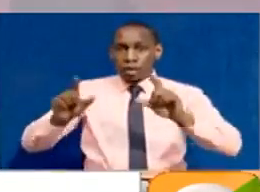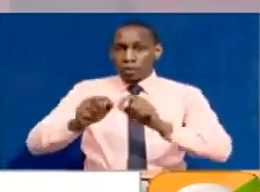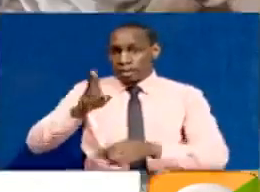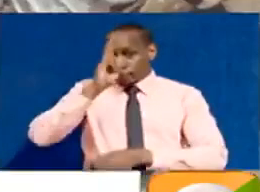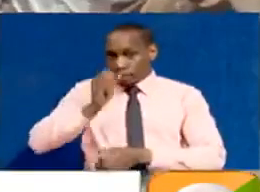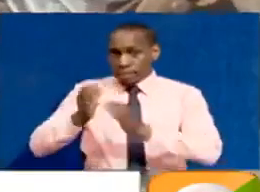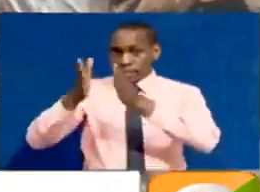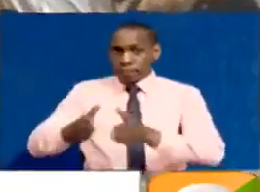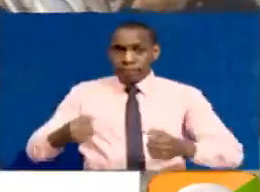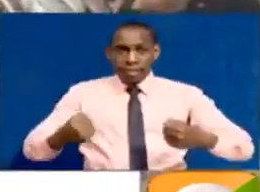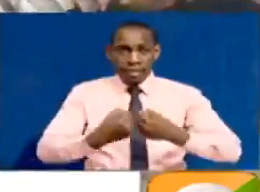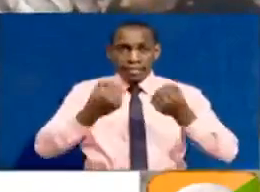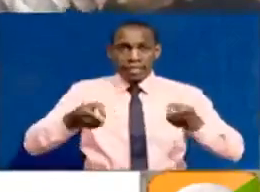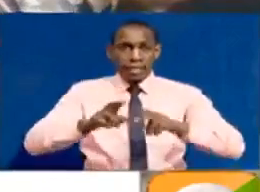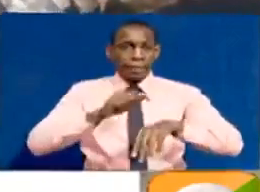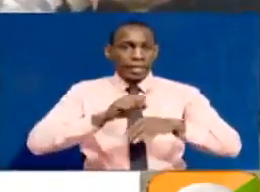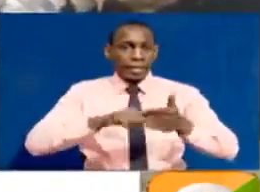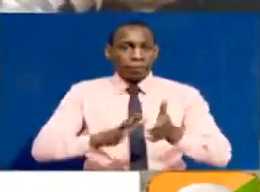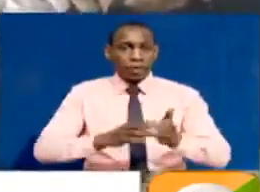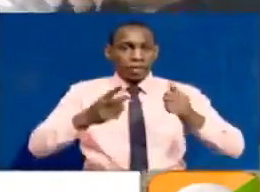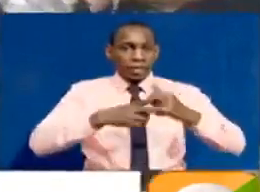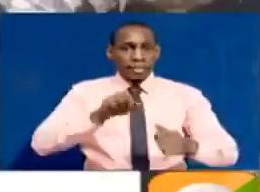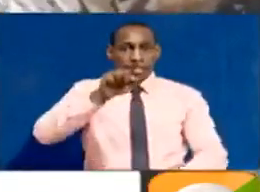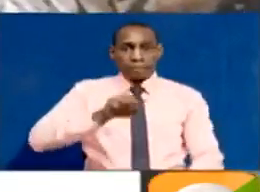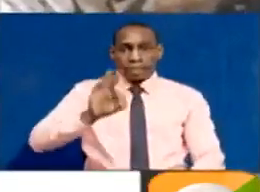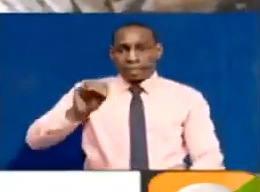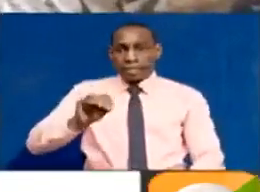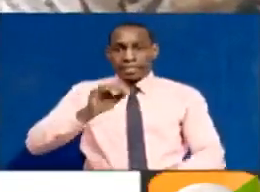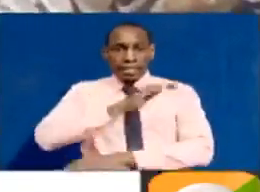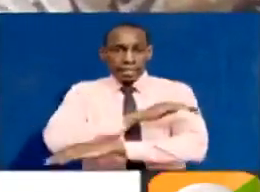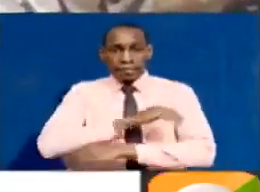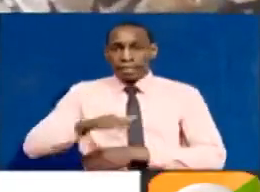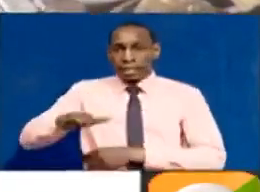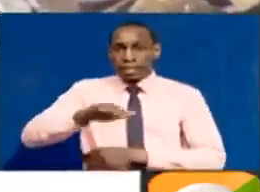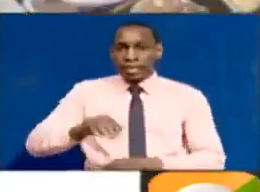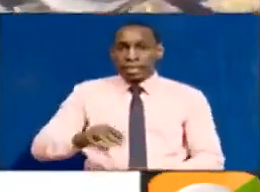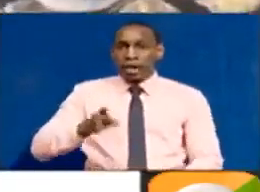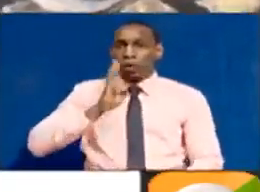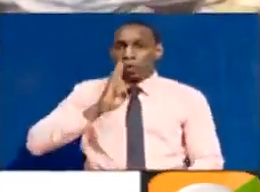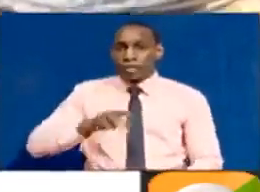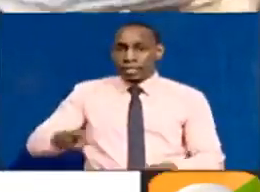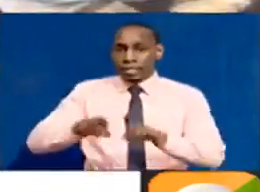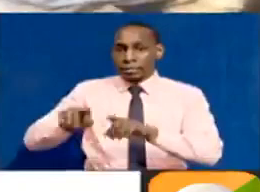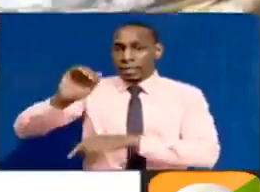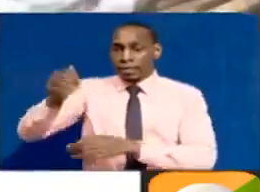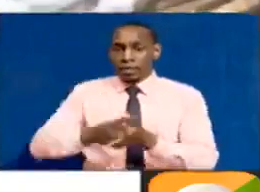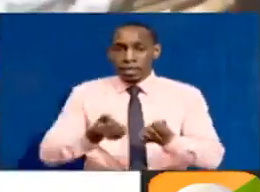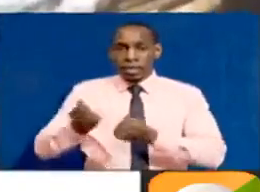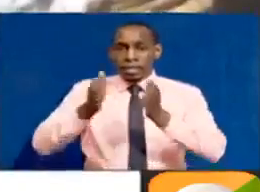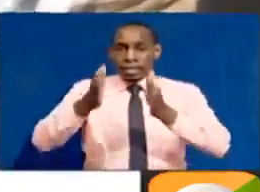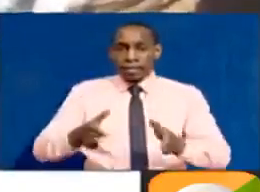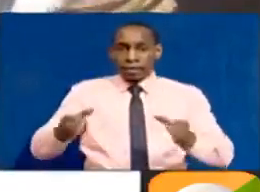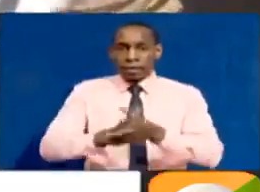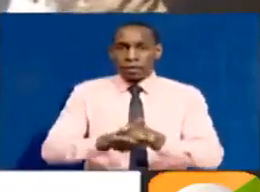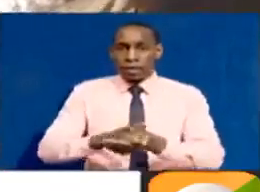maafisa wa polisi, ajali hiyo ilitokea mwendo wa saa 1:30 jana jioni katika eneo la Kwa Maji mjini humo. Dereva wa gari